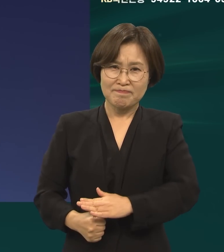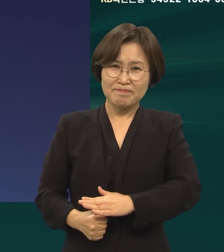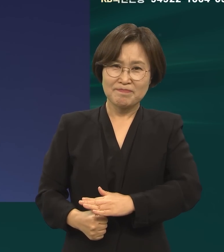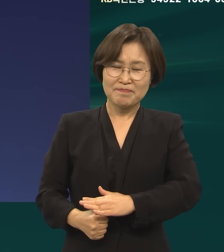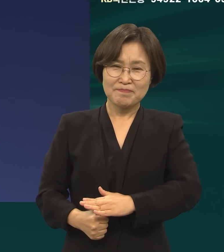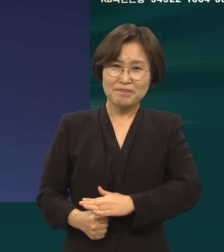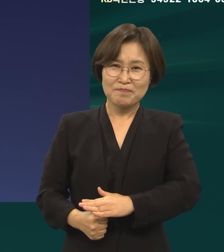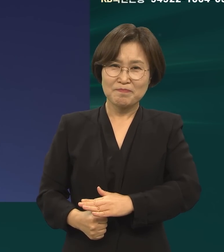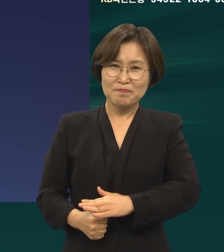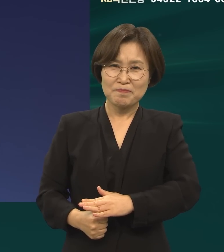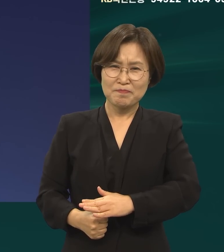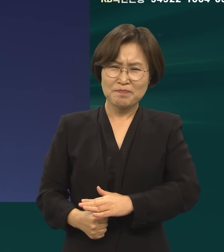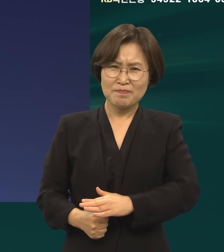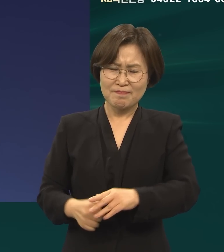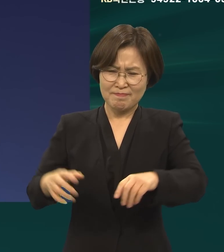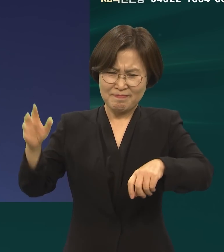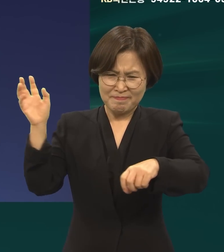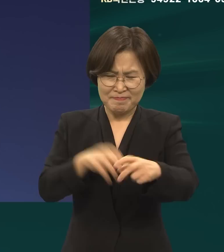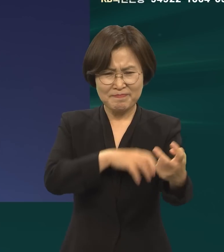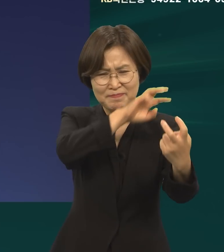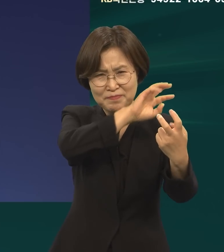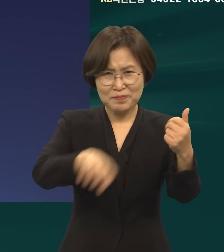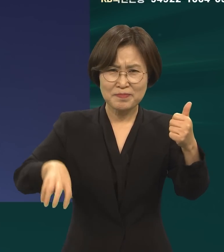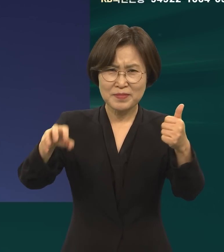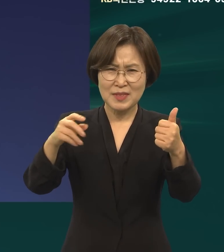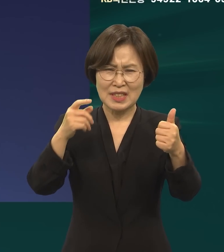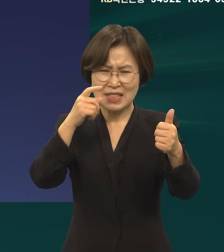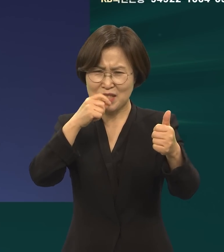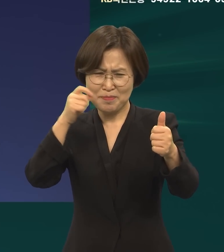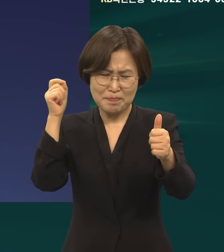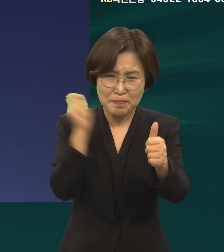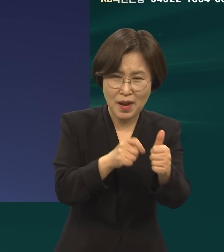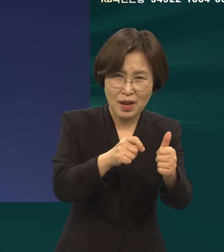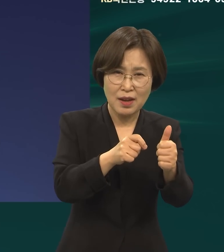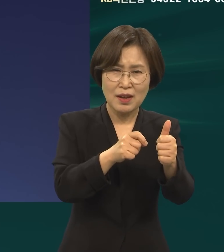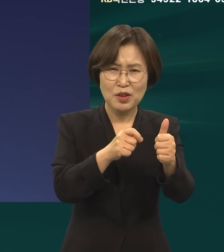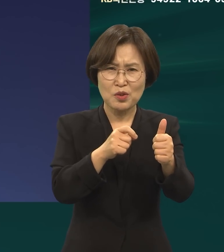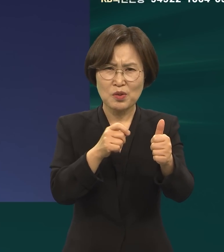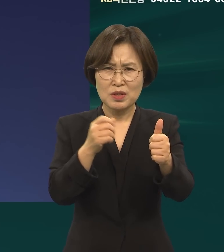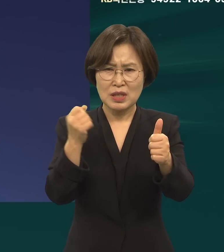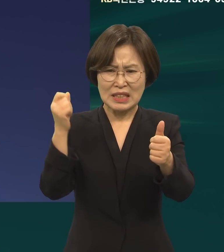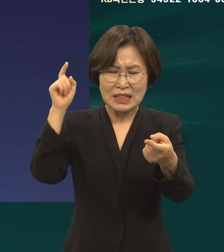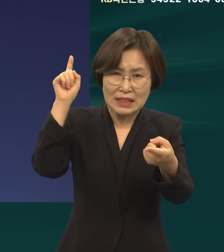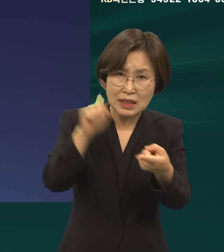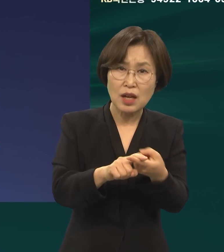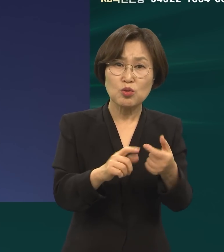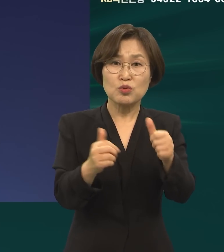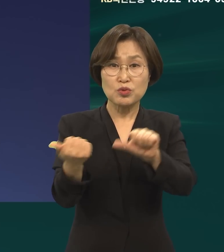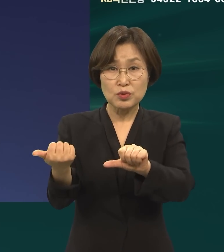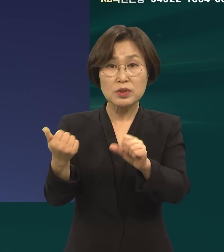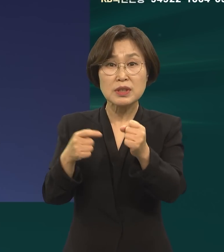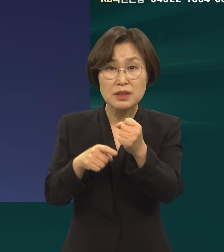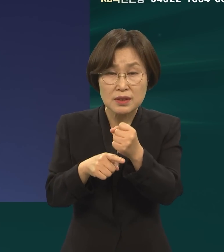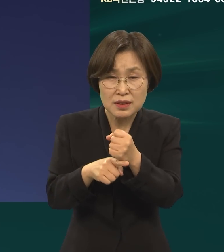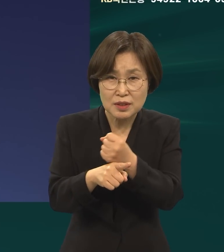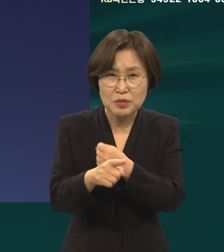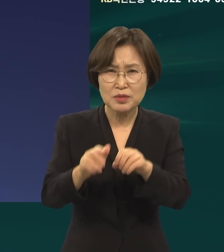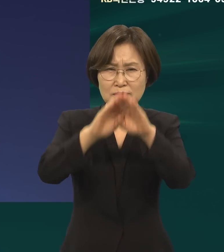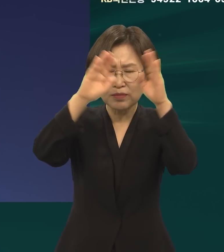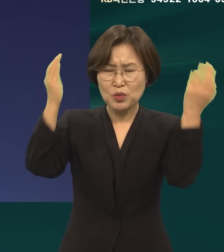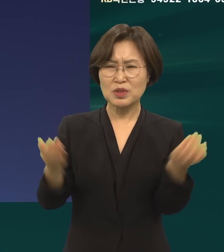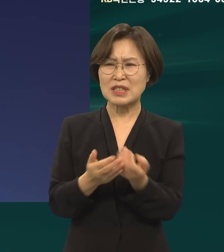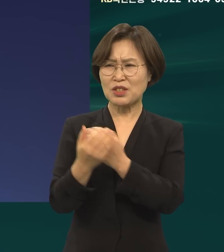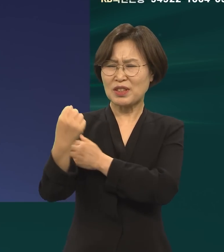그리고 매 맞고 침뱉음을 당하고 못 박히고 창에 찔려 그대로 죽으신 이유는, 모든